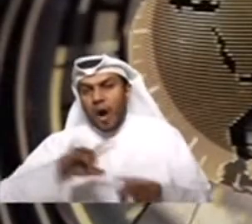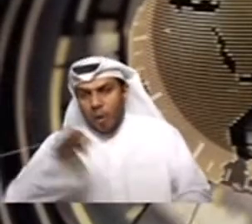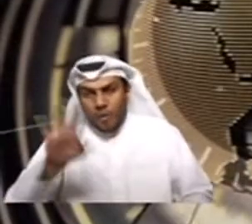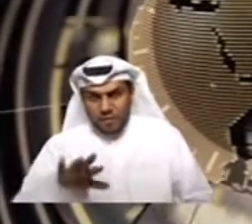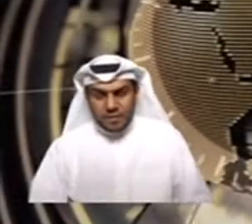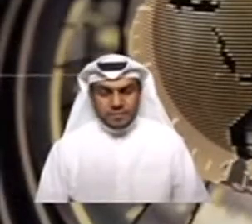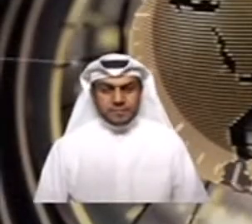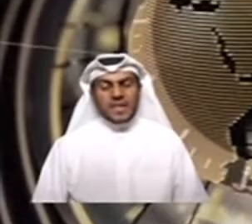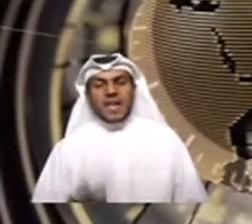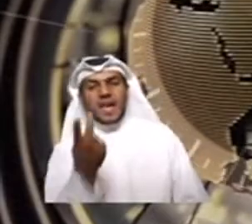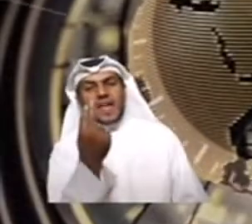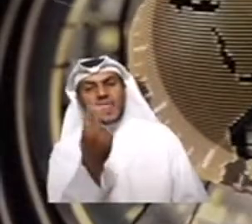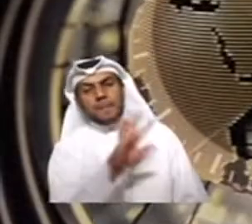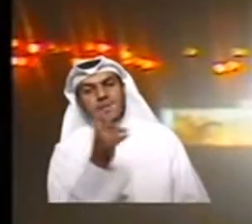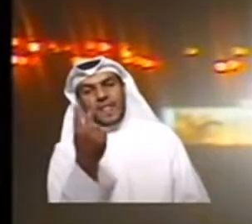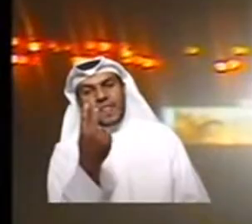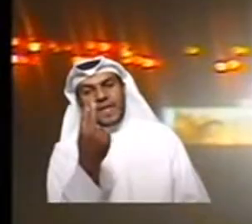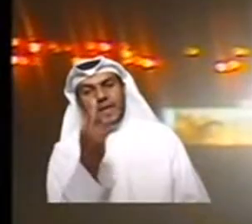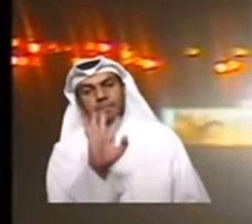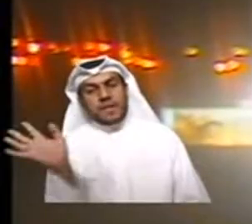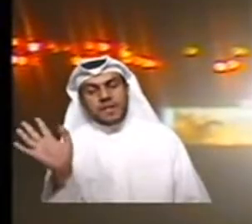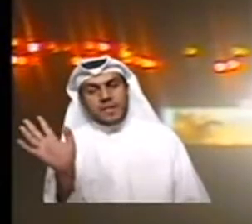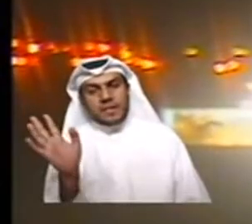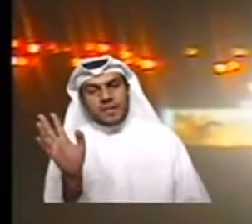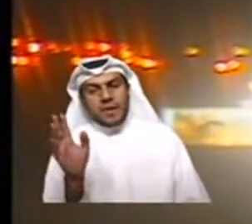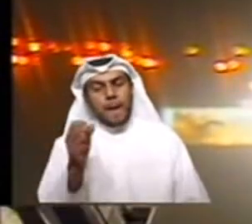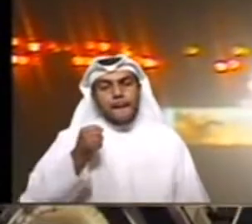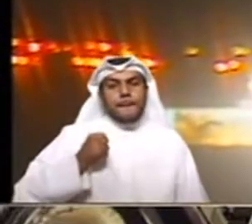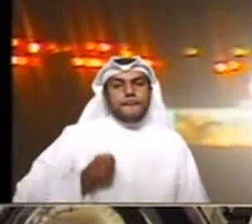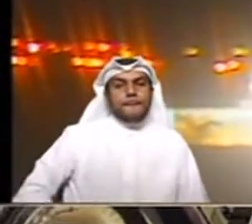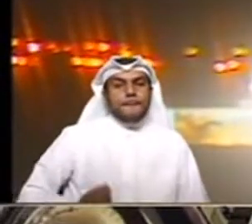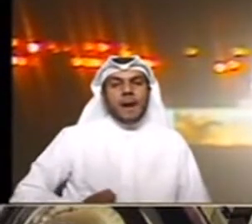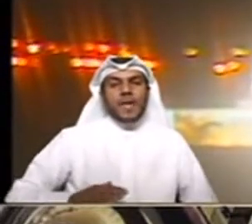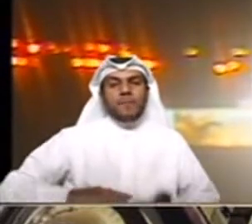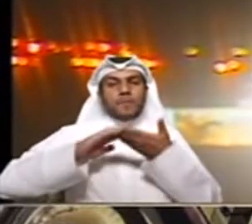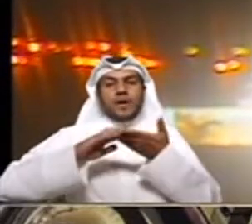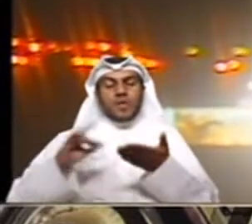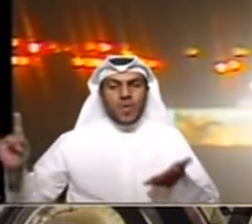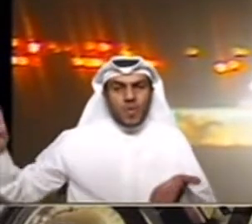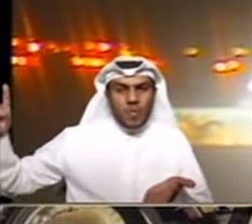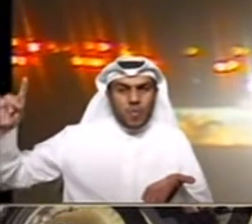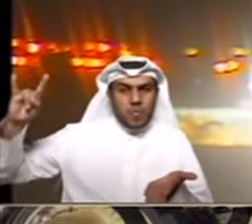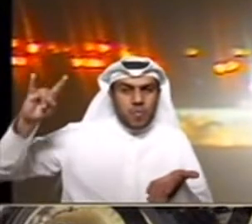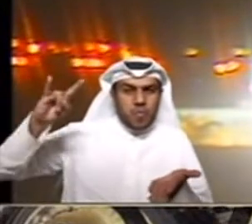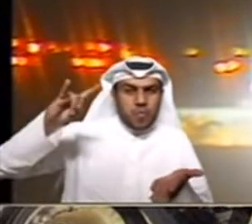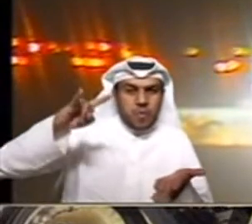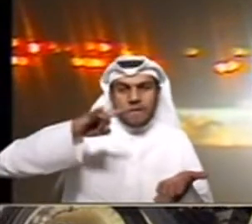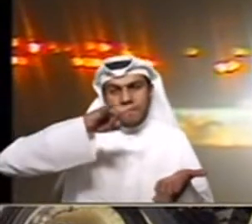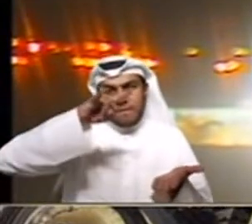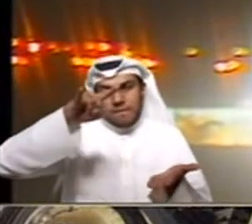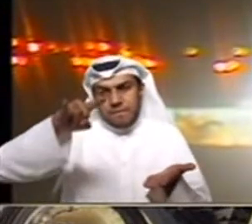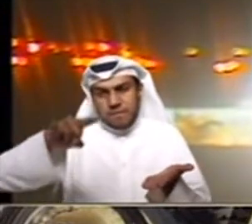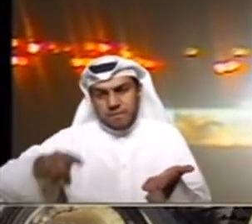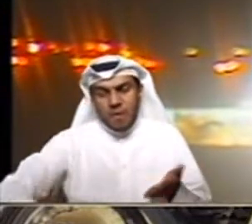لحد هذا الوقت، حولت رحلتين الى مطار البحرين الدولي. لوجود هذه الرحلتين وصولهم في